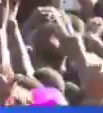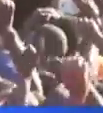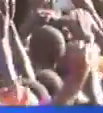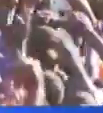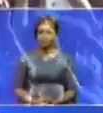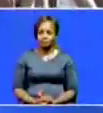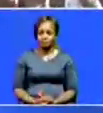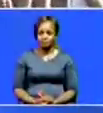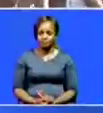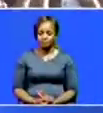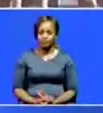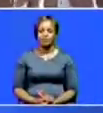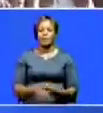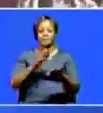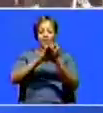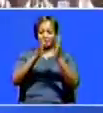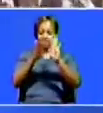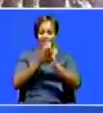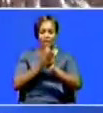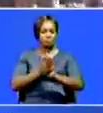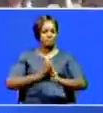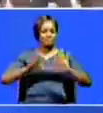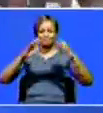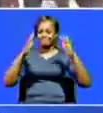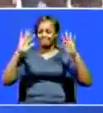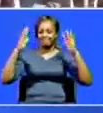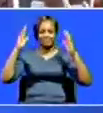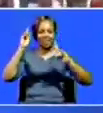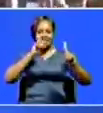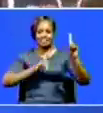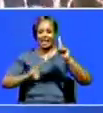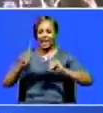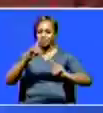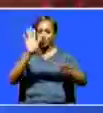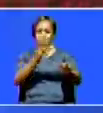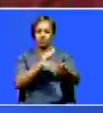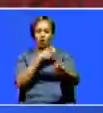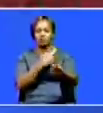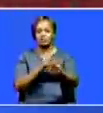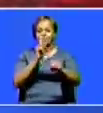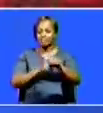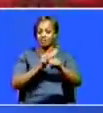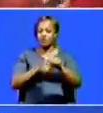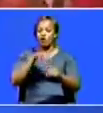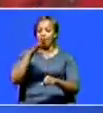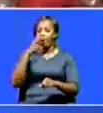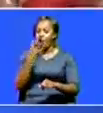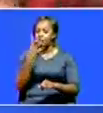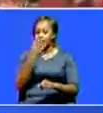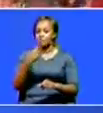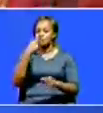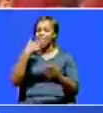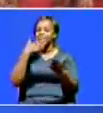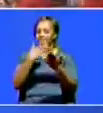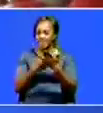Ilikuwa nyimbo na densi wadau wa ODM wakiandaa mkutano kutoa shukrani kufuatia ushindi wao na kuchaguliwa kwa mbunge mteule